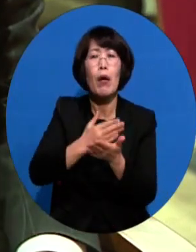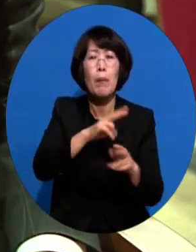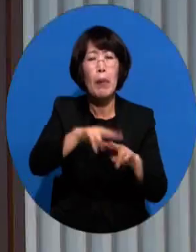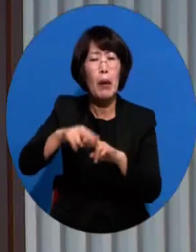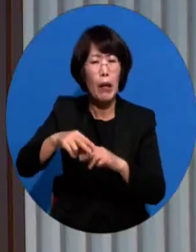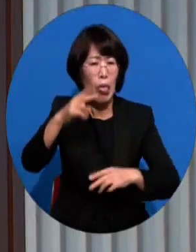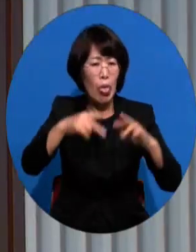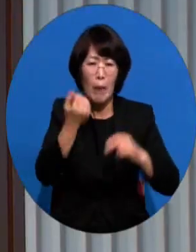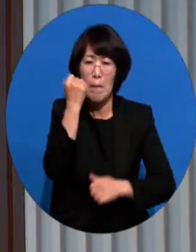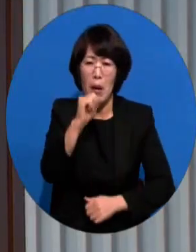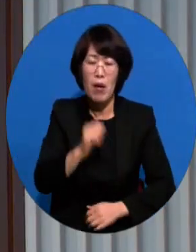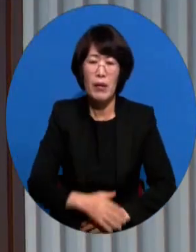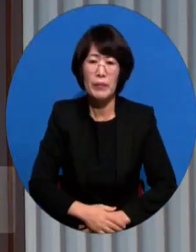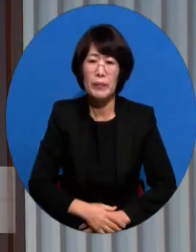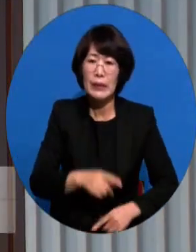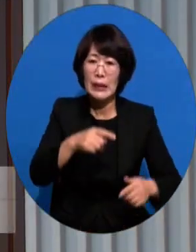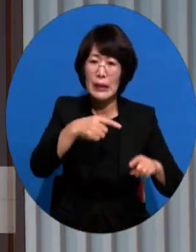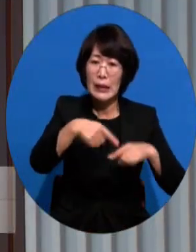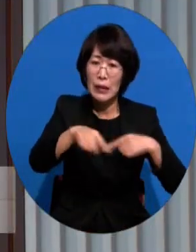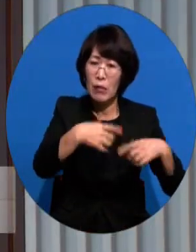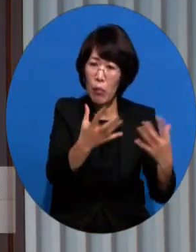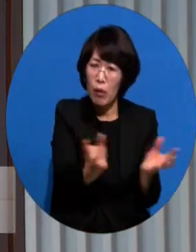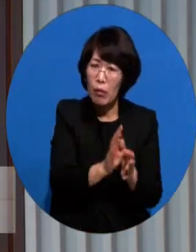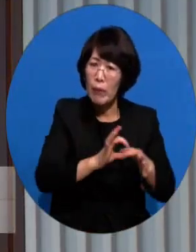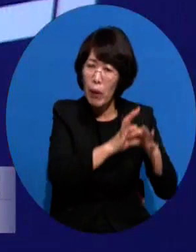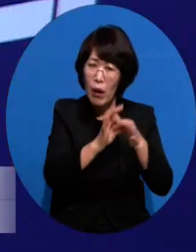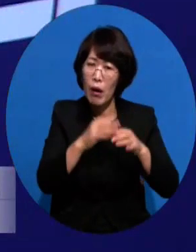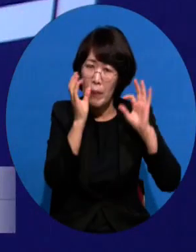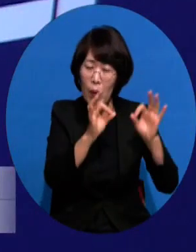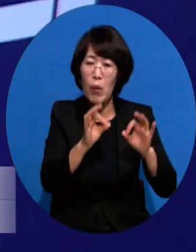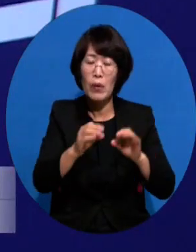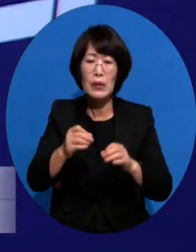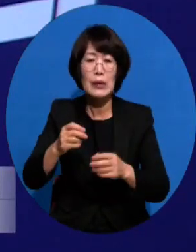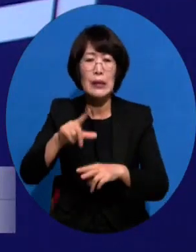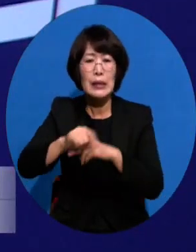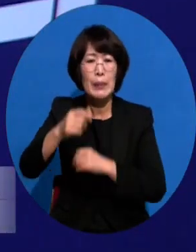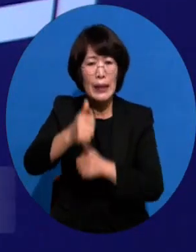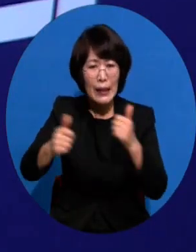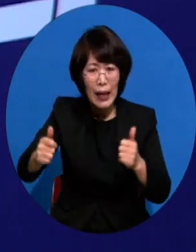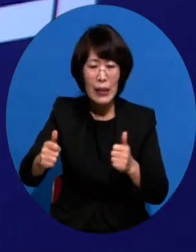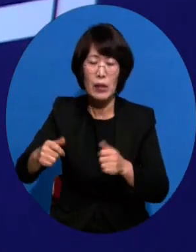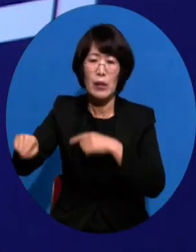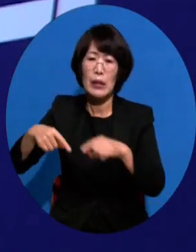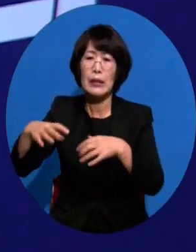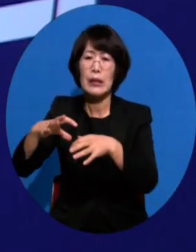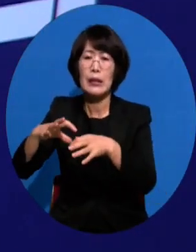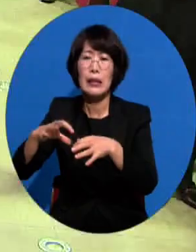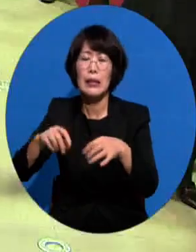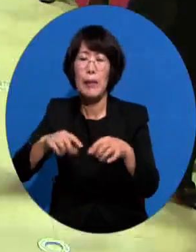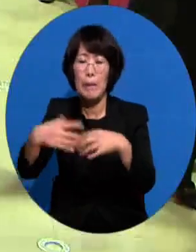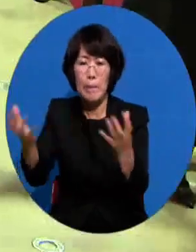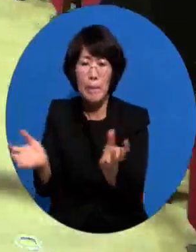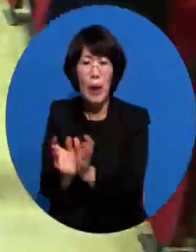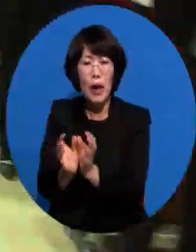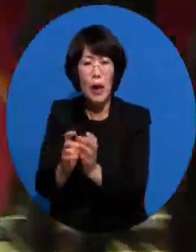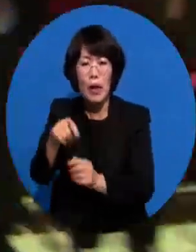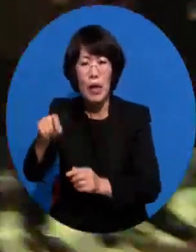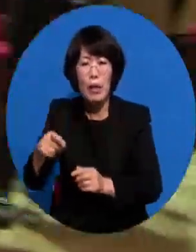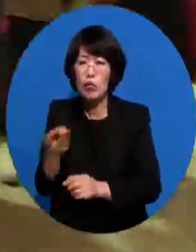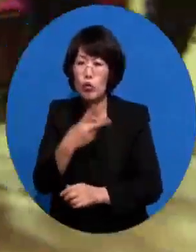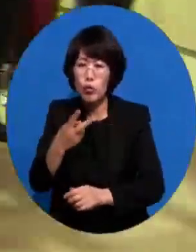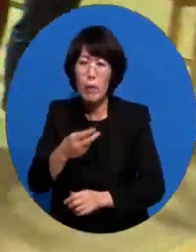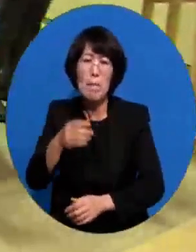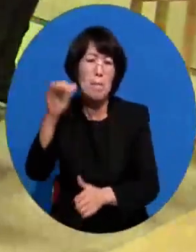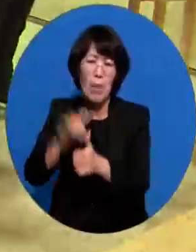불가피합니다. 정치권의 이해관계를 감안하면 단체장과 정치권의 힘만으로는 돌파하기 어려운 의제가